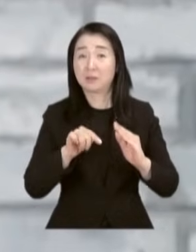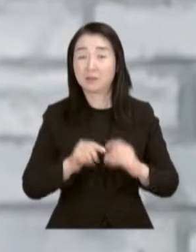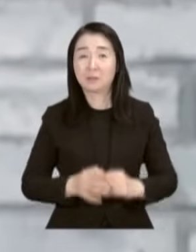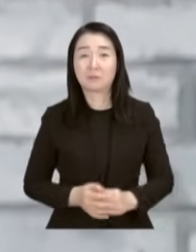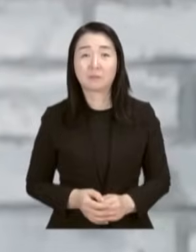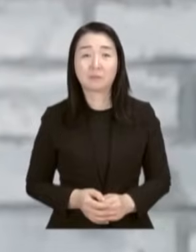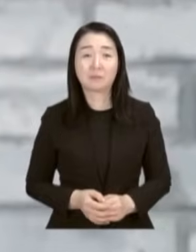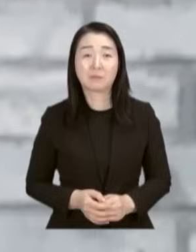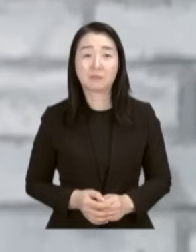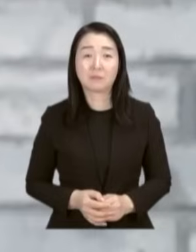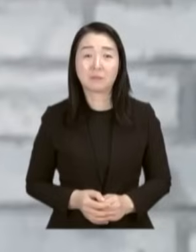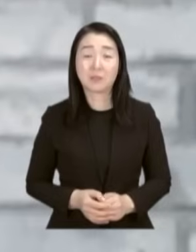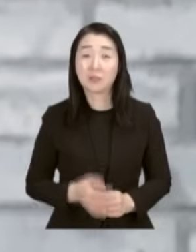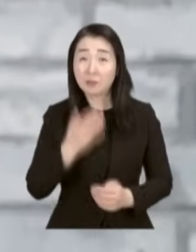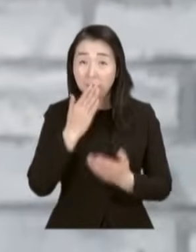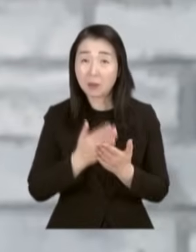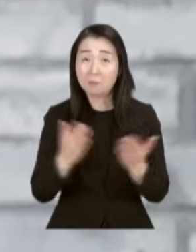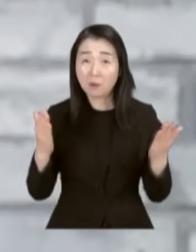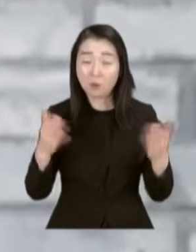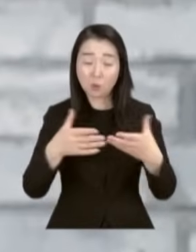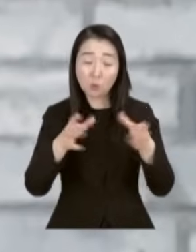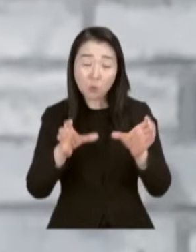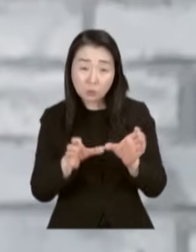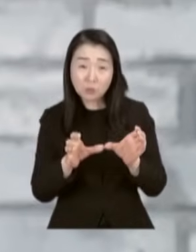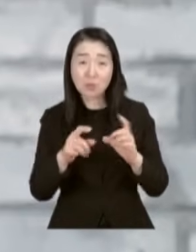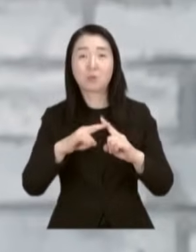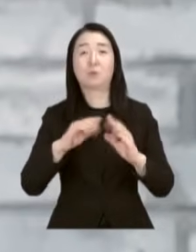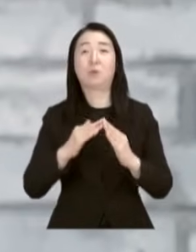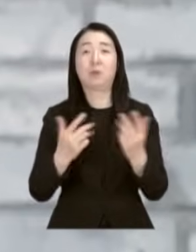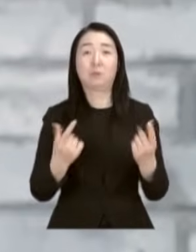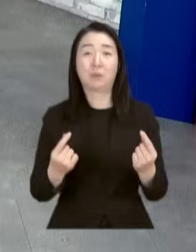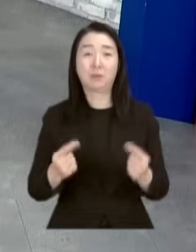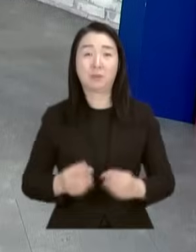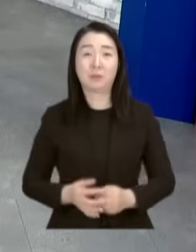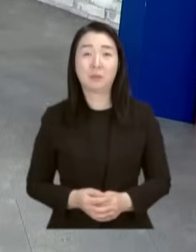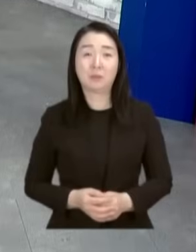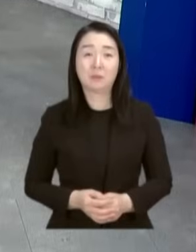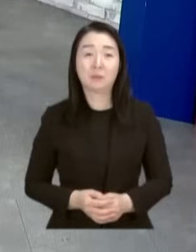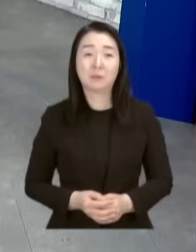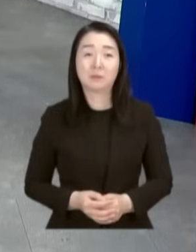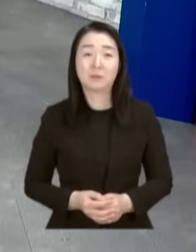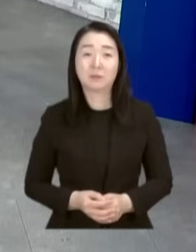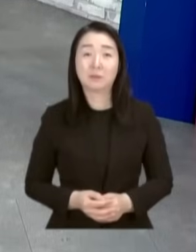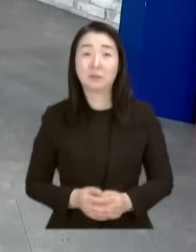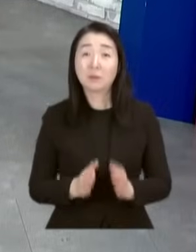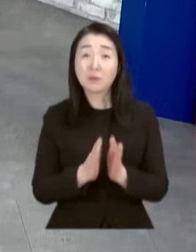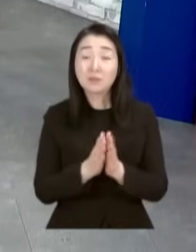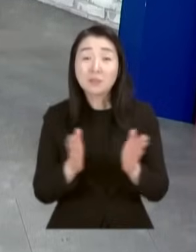게 그렇지요. 그쵸? 이거 바빠도 공동체이고 교회거든요. 저기 저